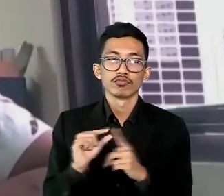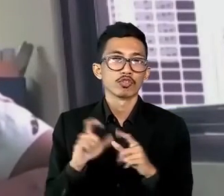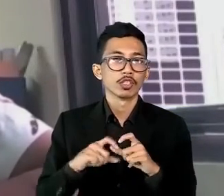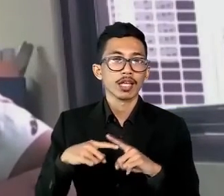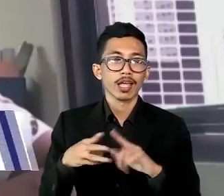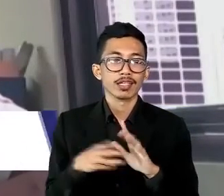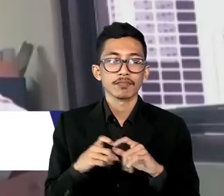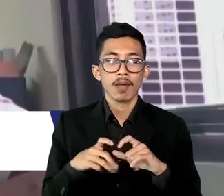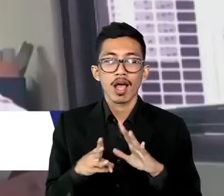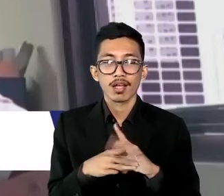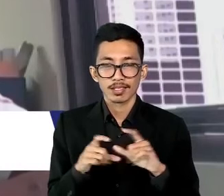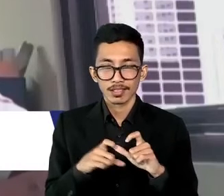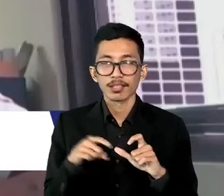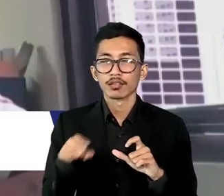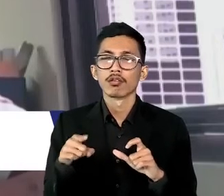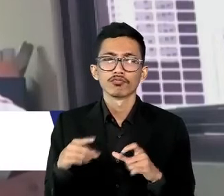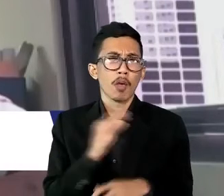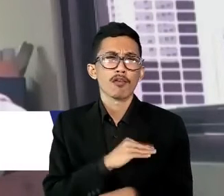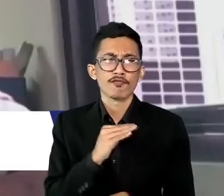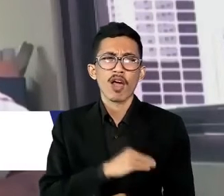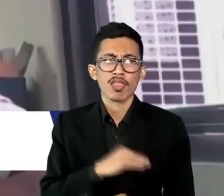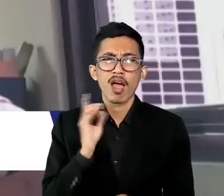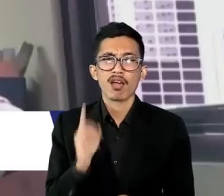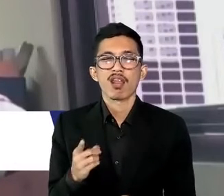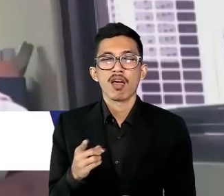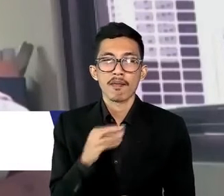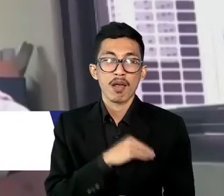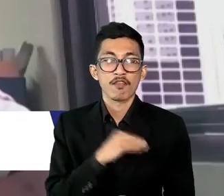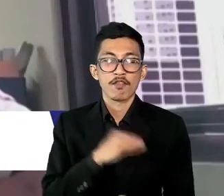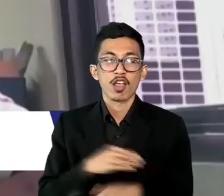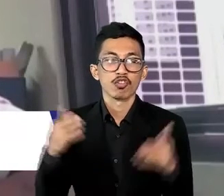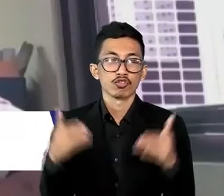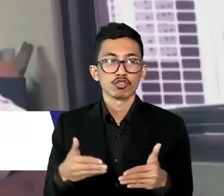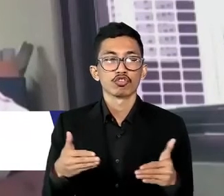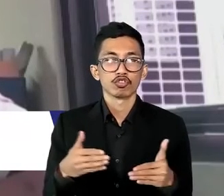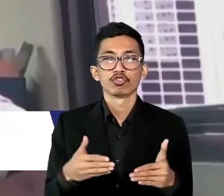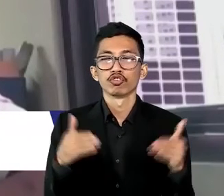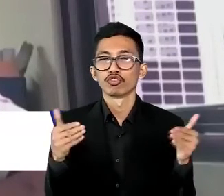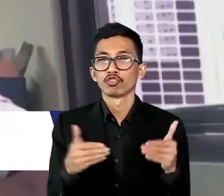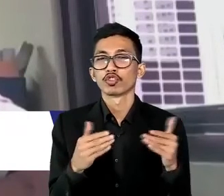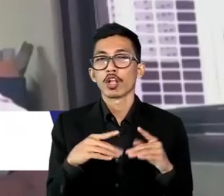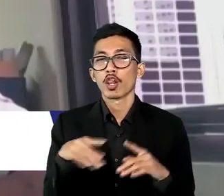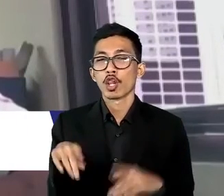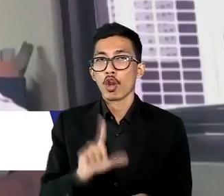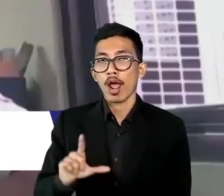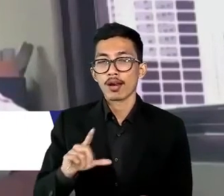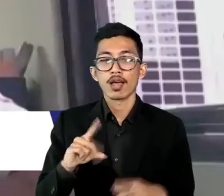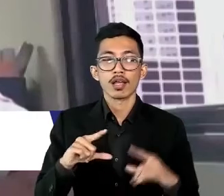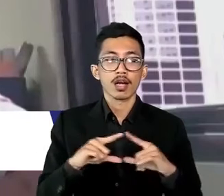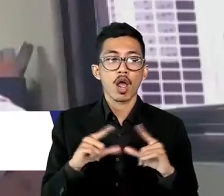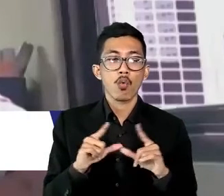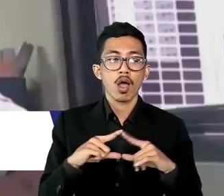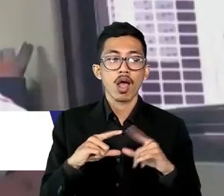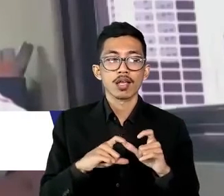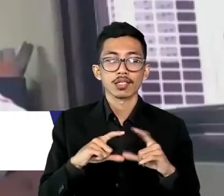sangat bermanfaat dalam rangka penanganan COVID-19 khususnya di Kelurahan Rawasari. Karena di dalam